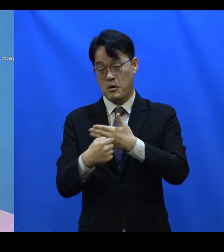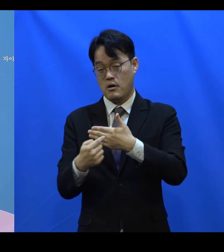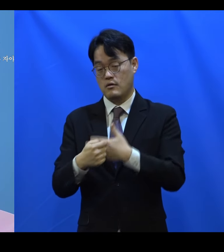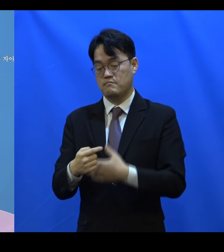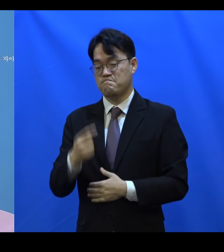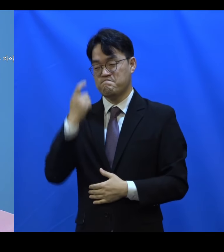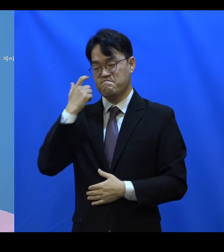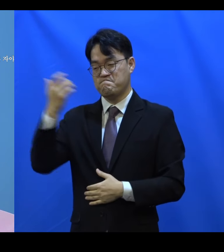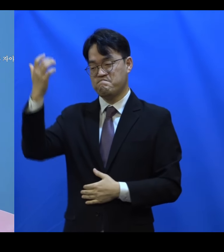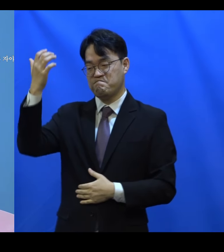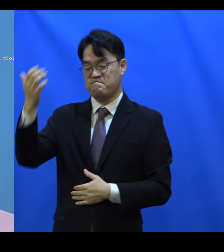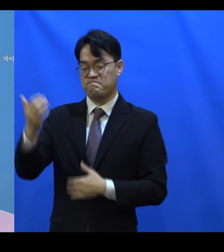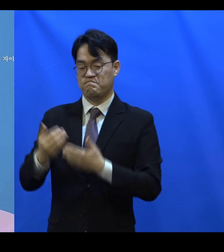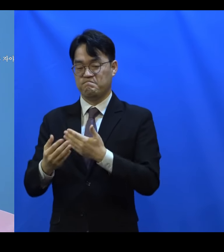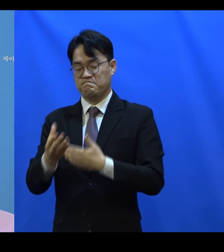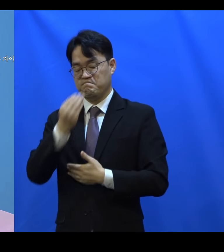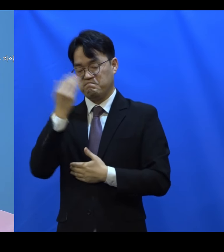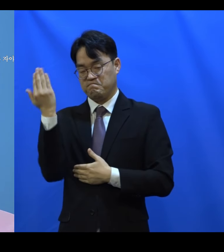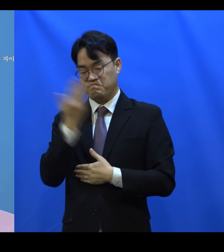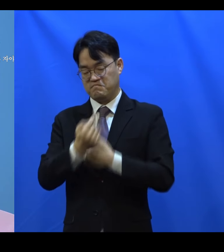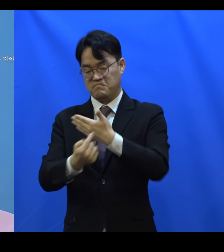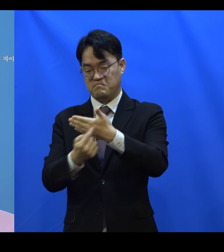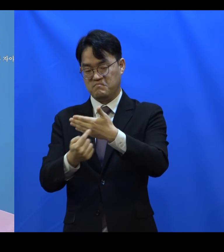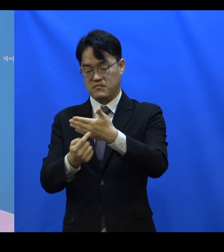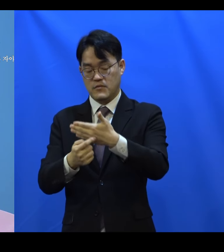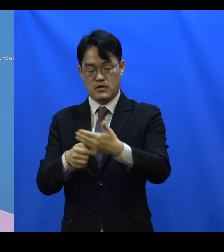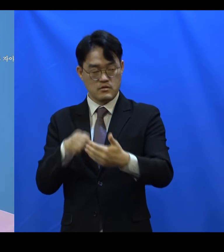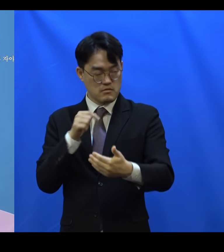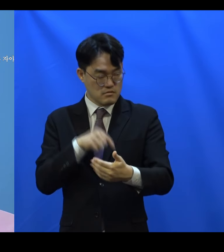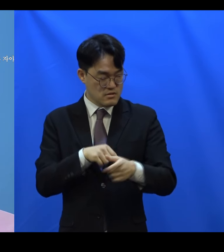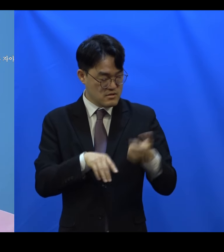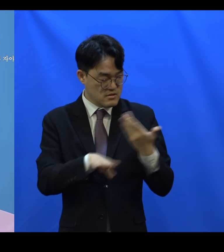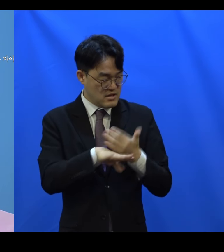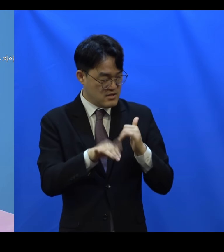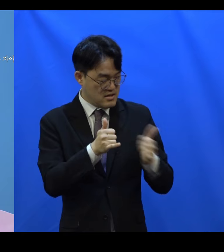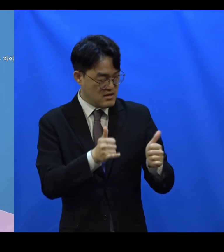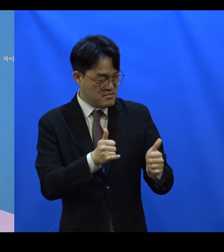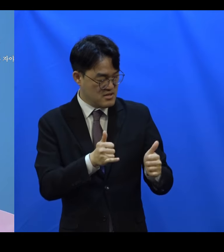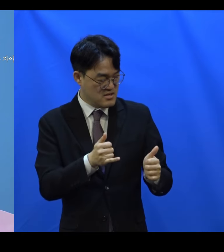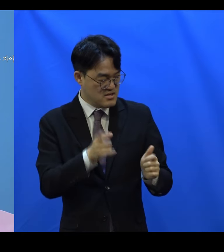수준이 있는 것처럼 다른 사람에게 상처를 주는 사람들, 거짓 헌신자들이 있어요.